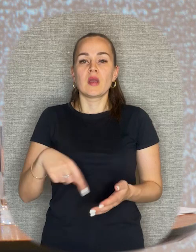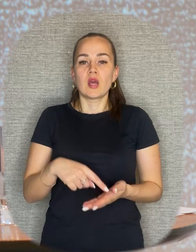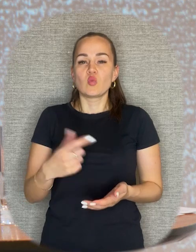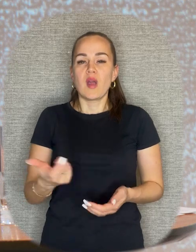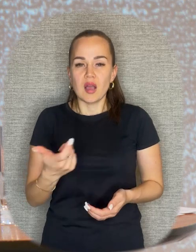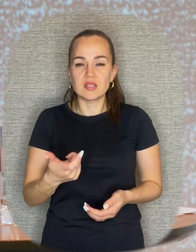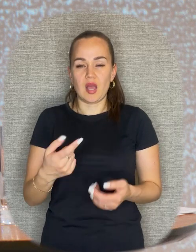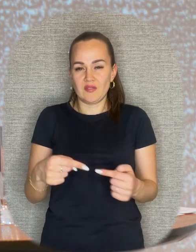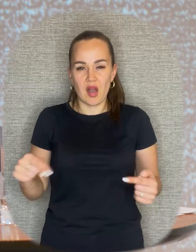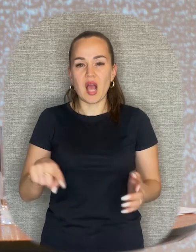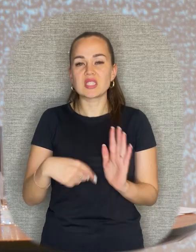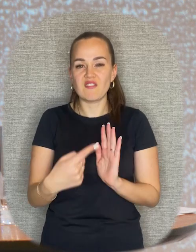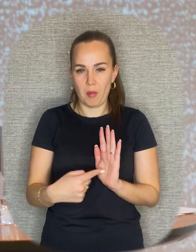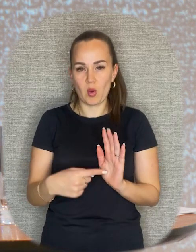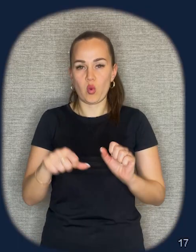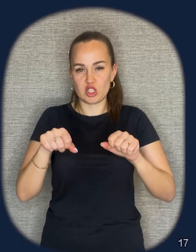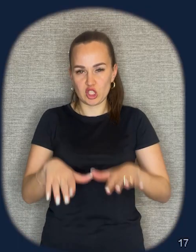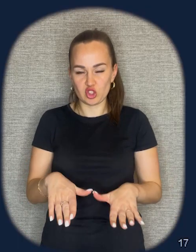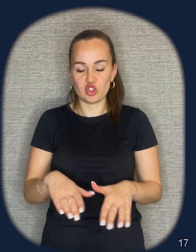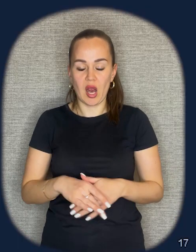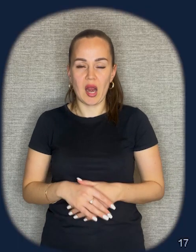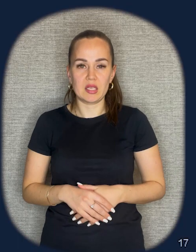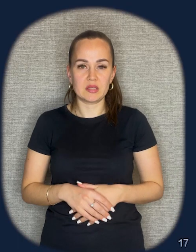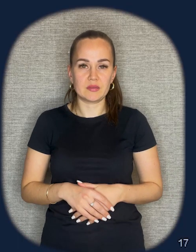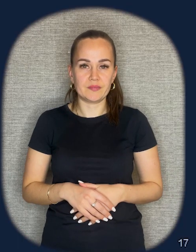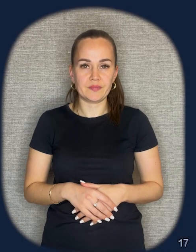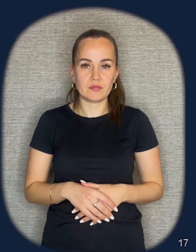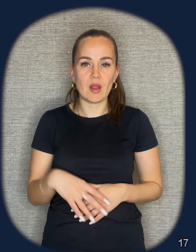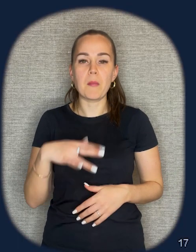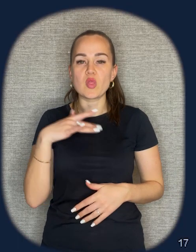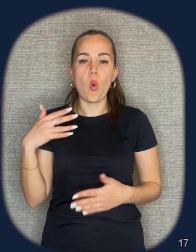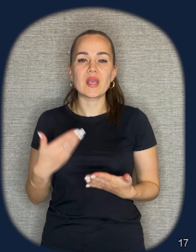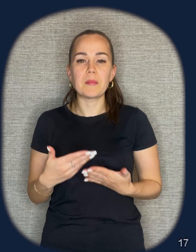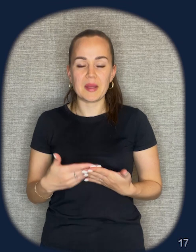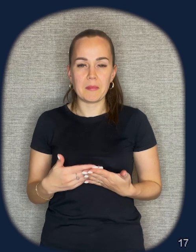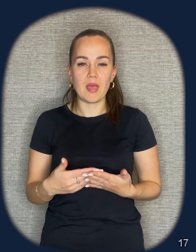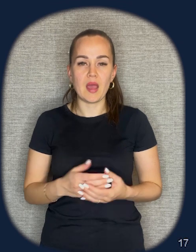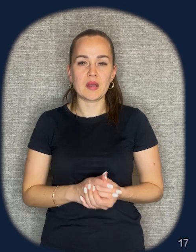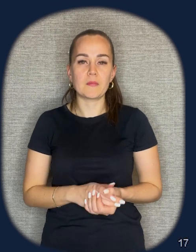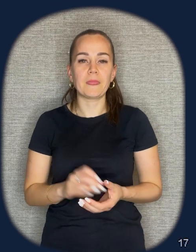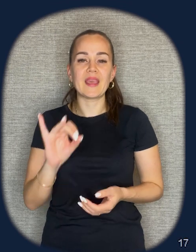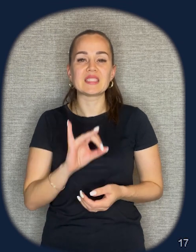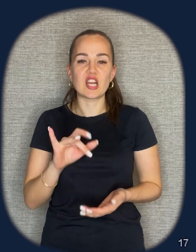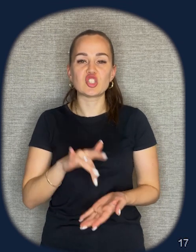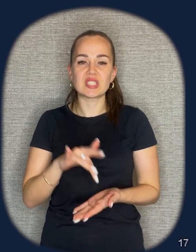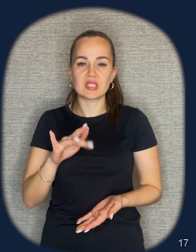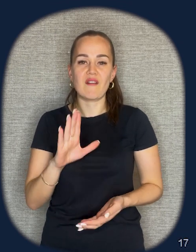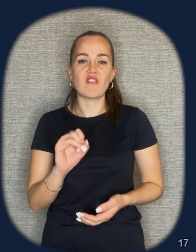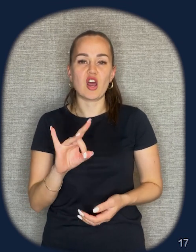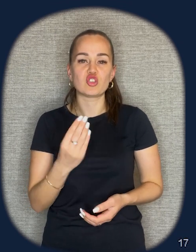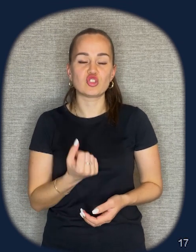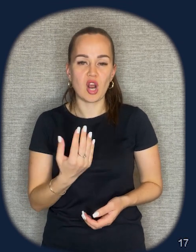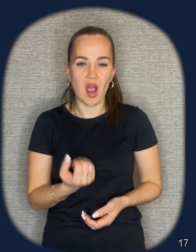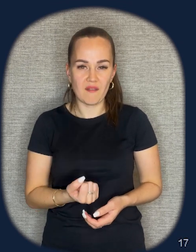э реконструировать жилой фонд решить вопросы благоустройства решить вопросы городского хозяйства и многие другие и даже вот такие